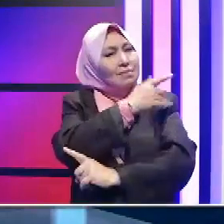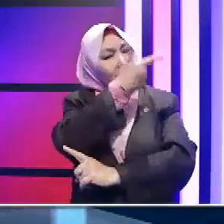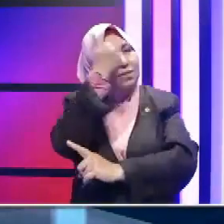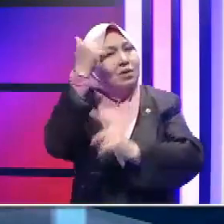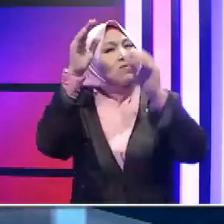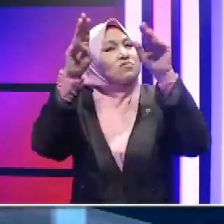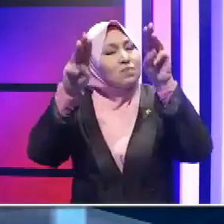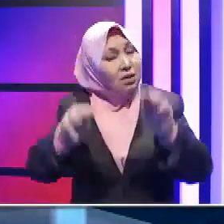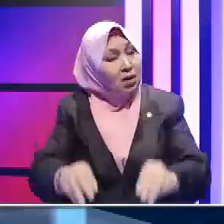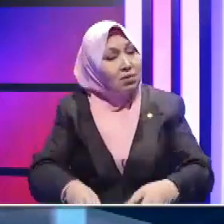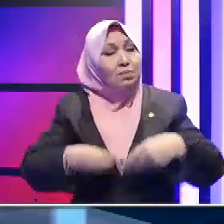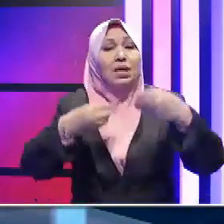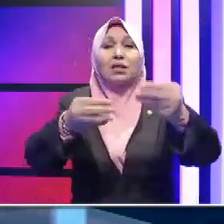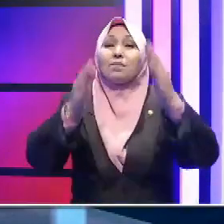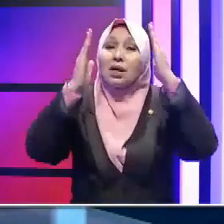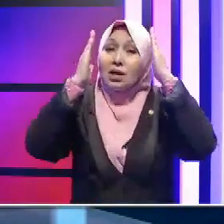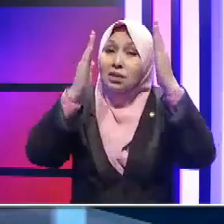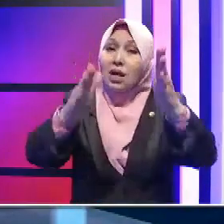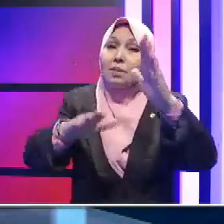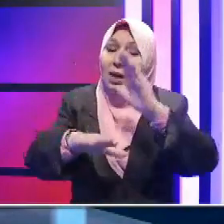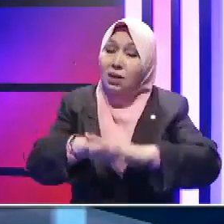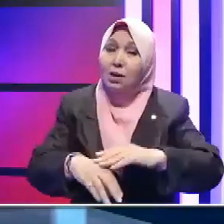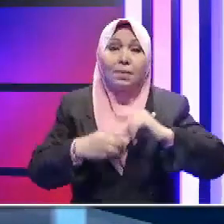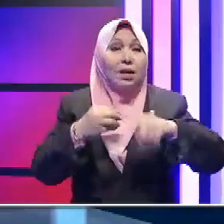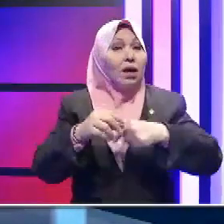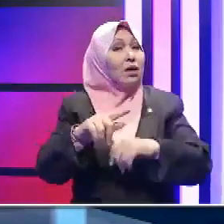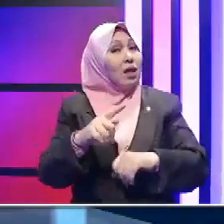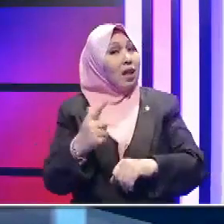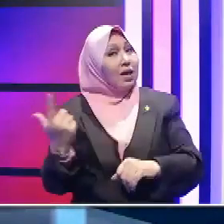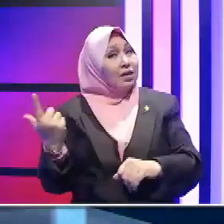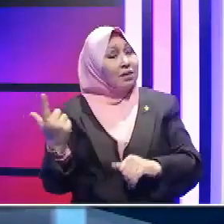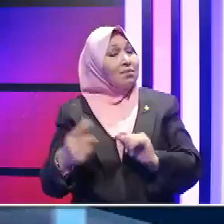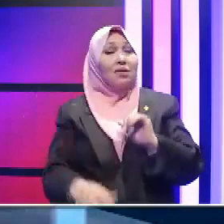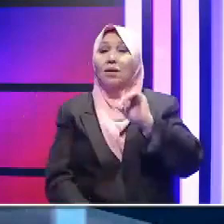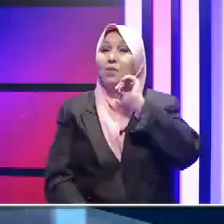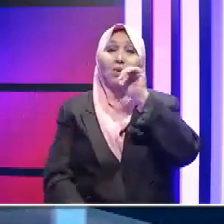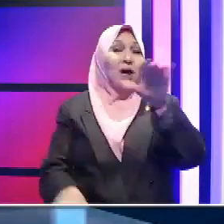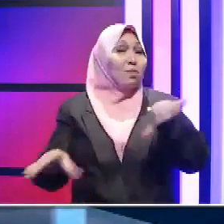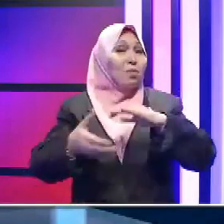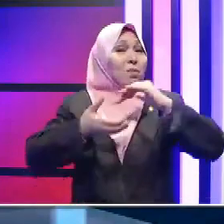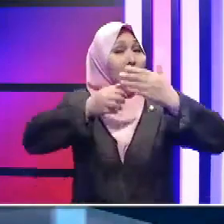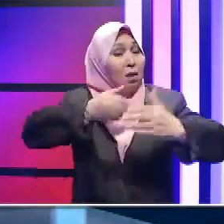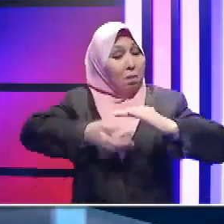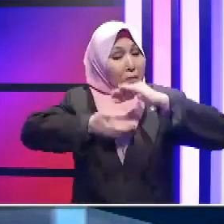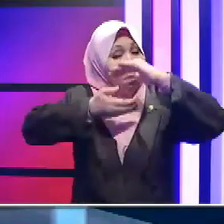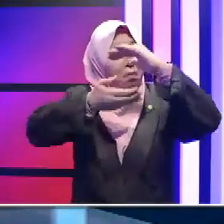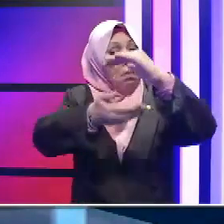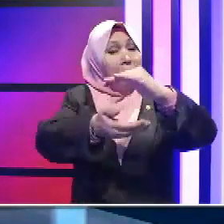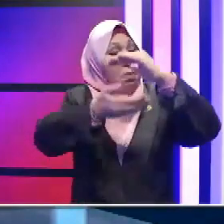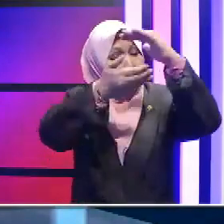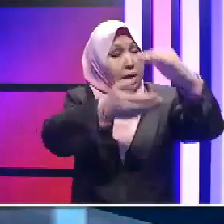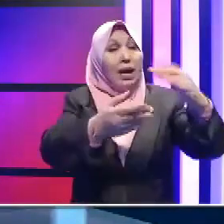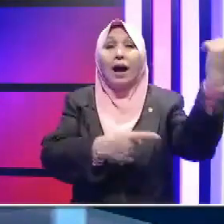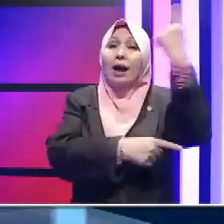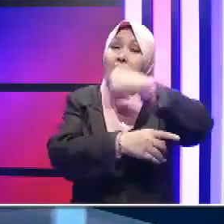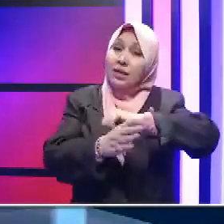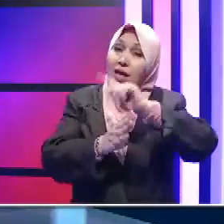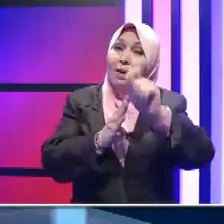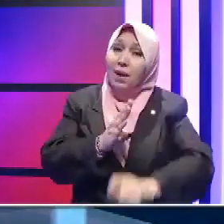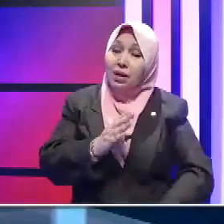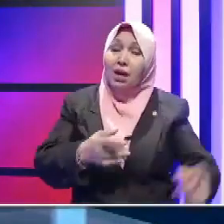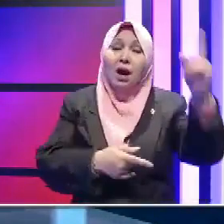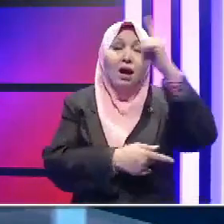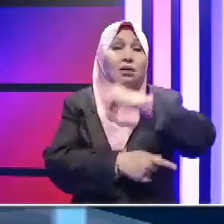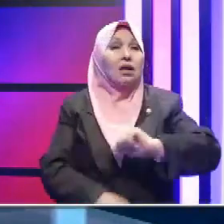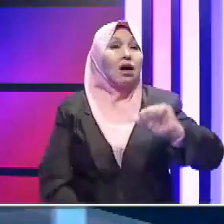memberi perhatian kepada paint ada bukanya membuat bekalan kepada hari kiamat hari